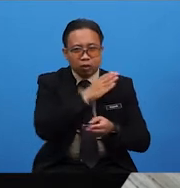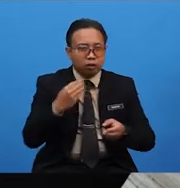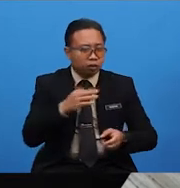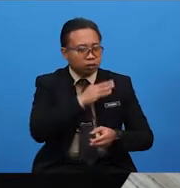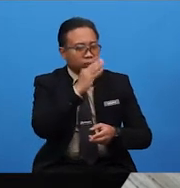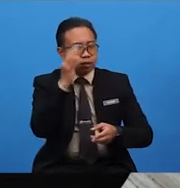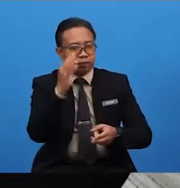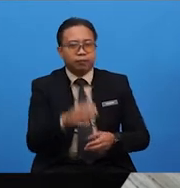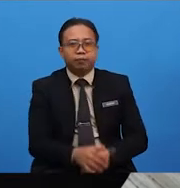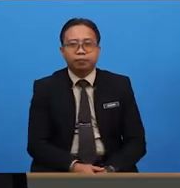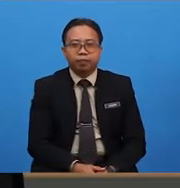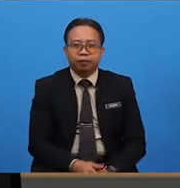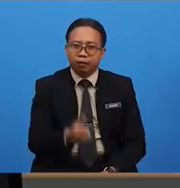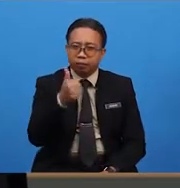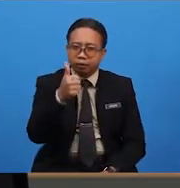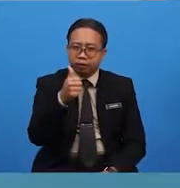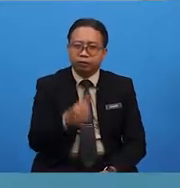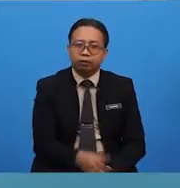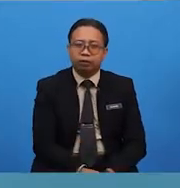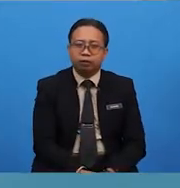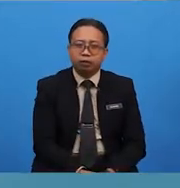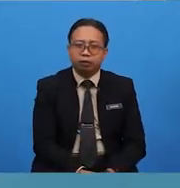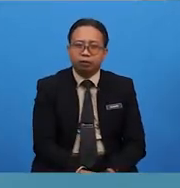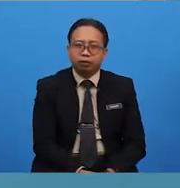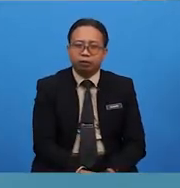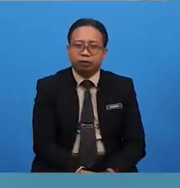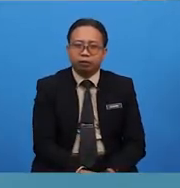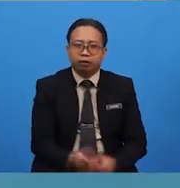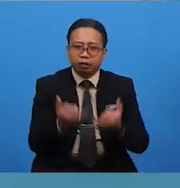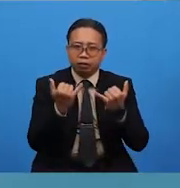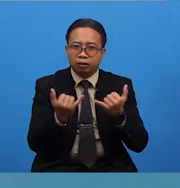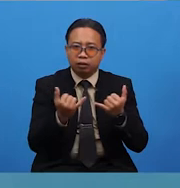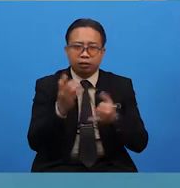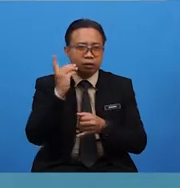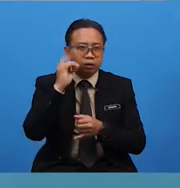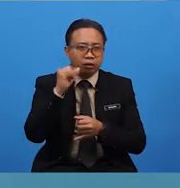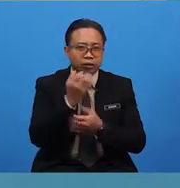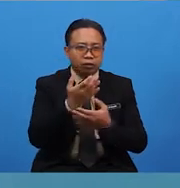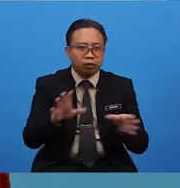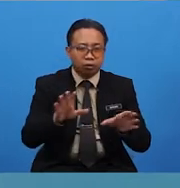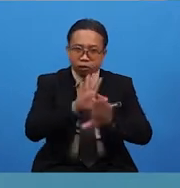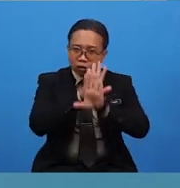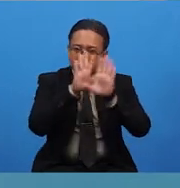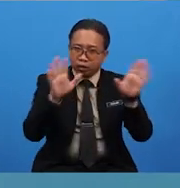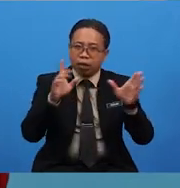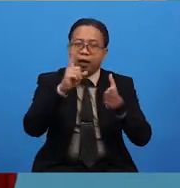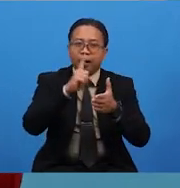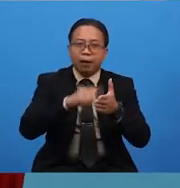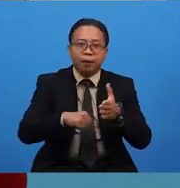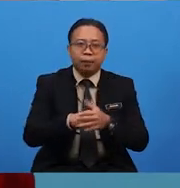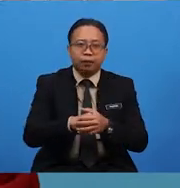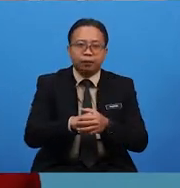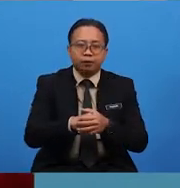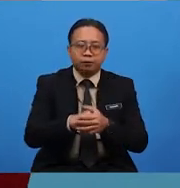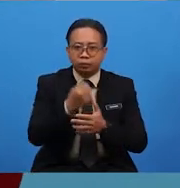bersemangat bagus sekarang dicas sudah jelas dengan